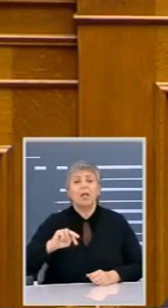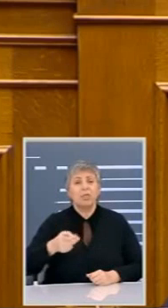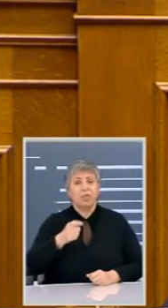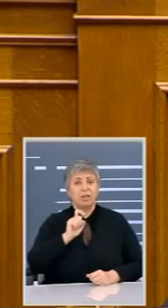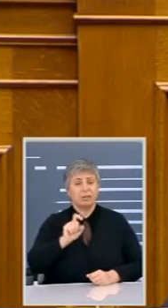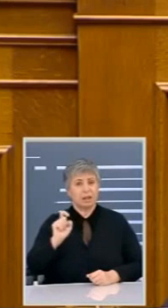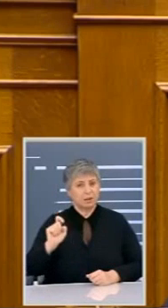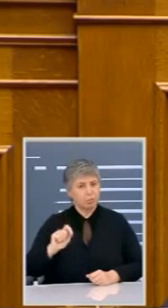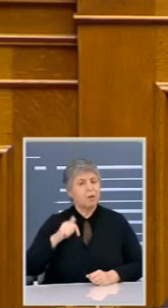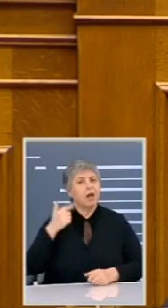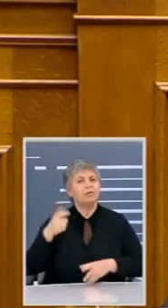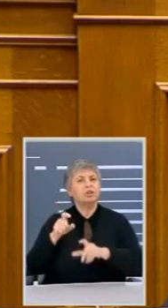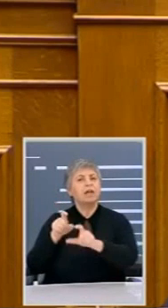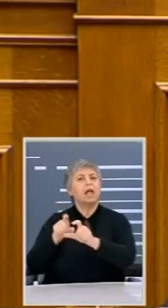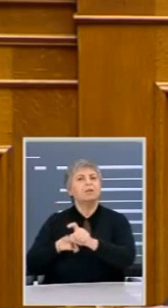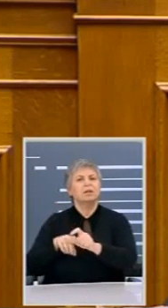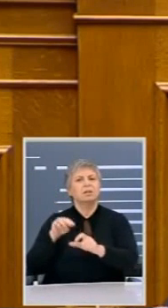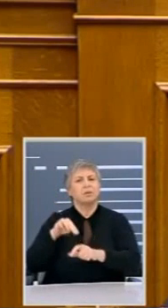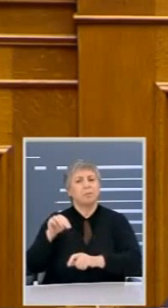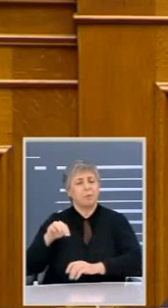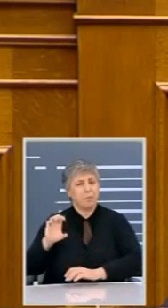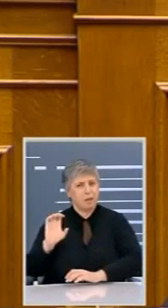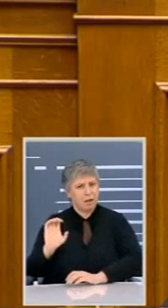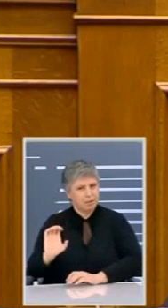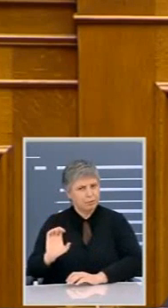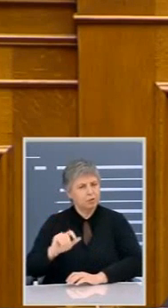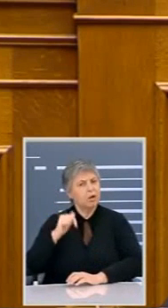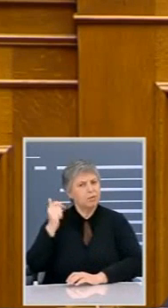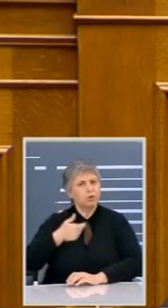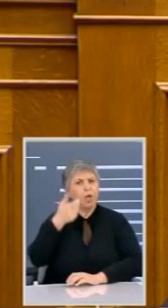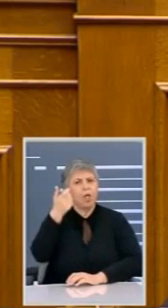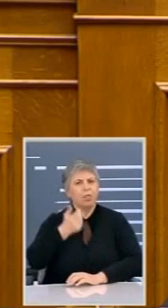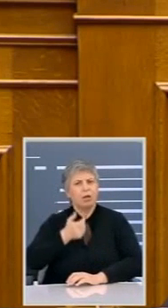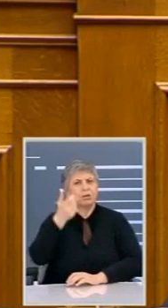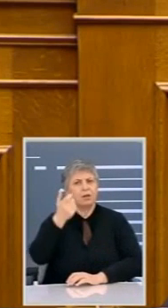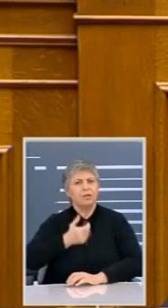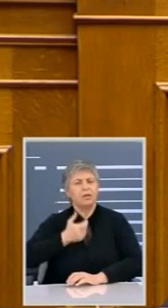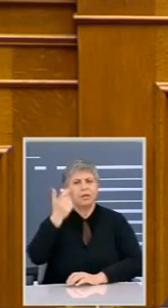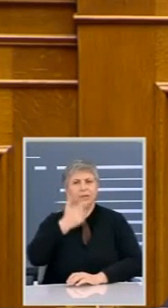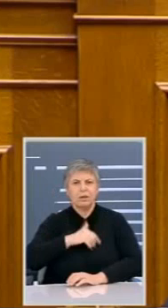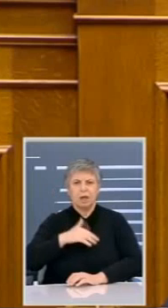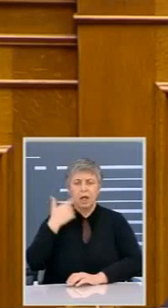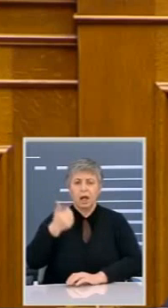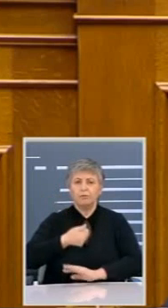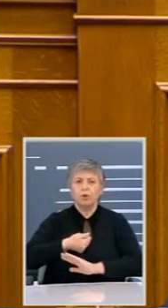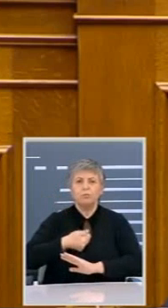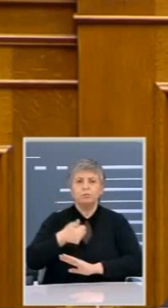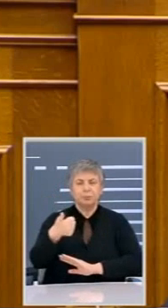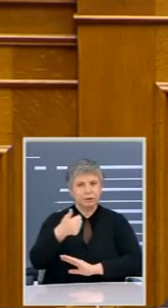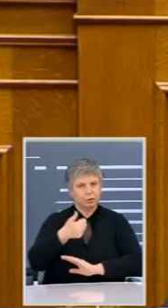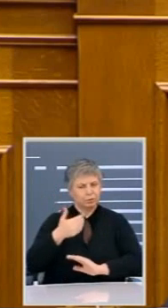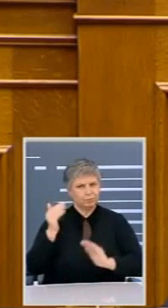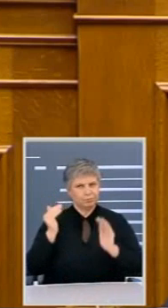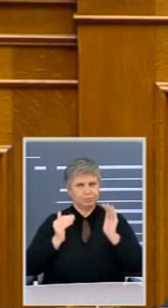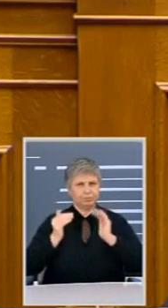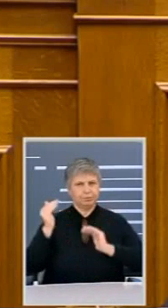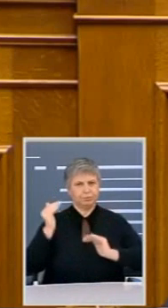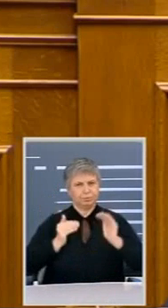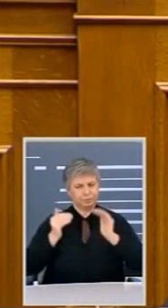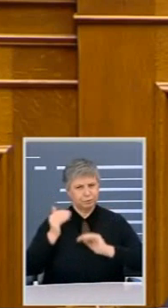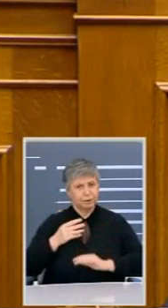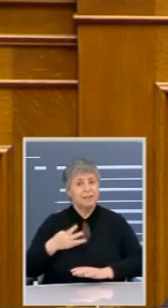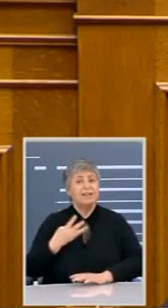ενημέρωσης, από τα οποία τα μισά κατά μέσο όρο είναι επισφαλή και τα 400 εκατομμύρια τα